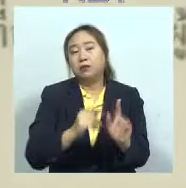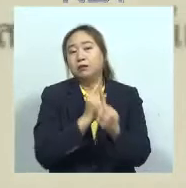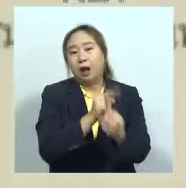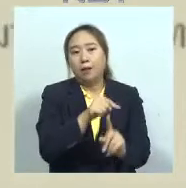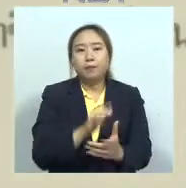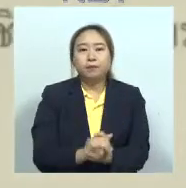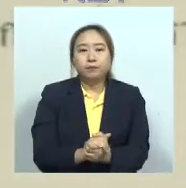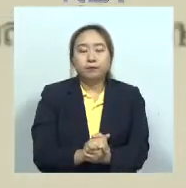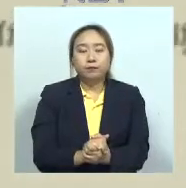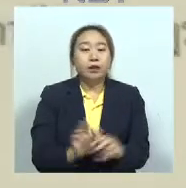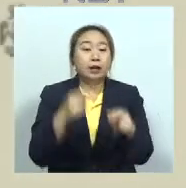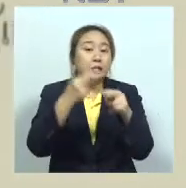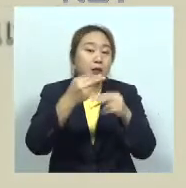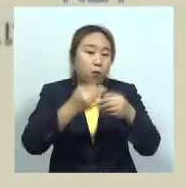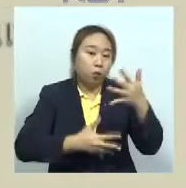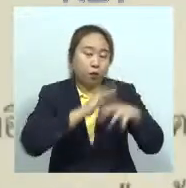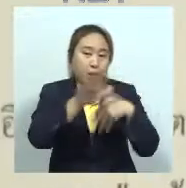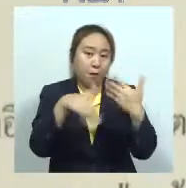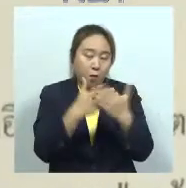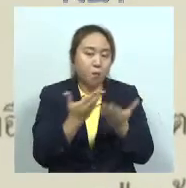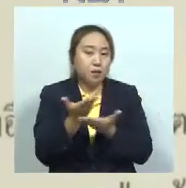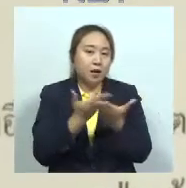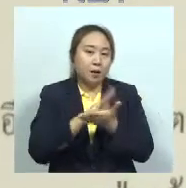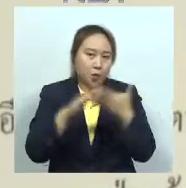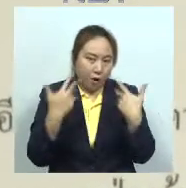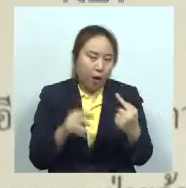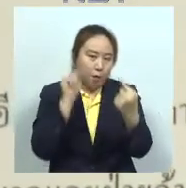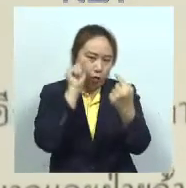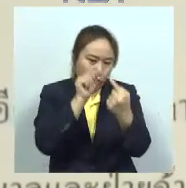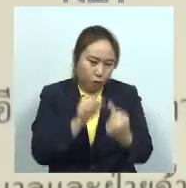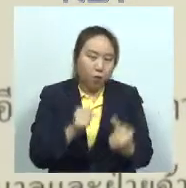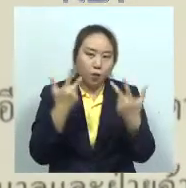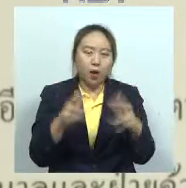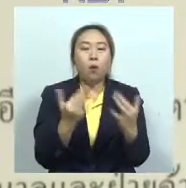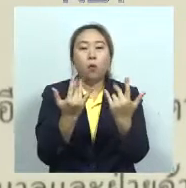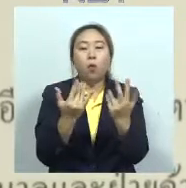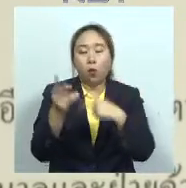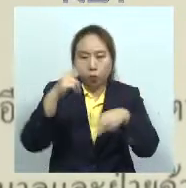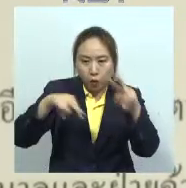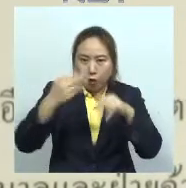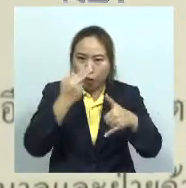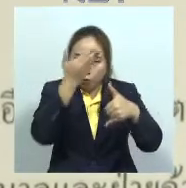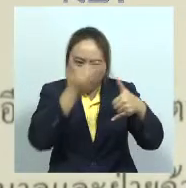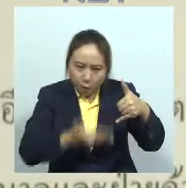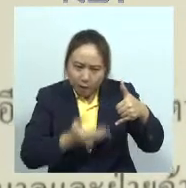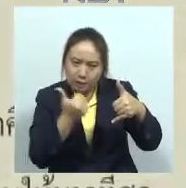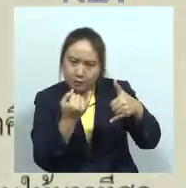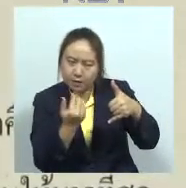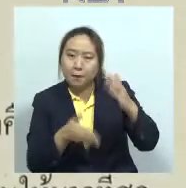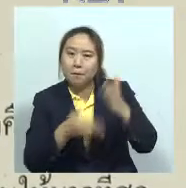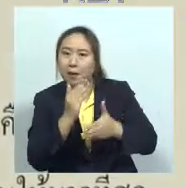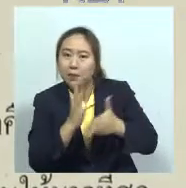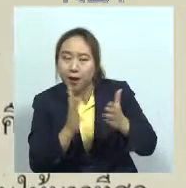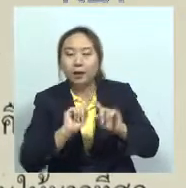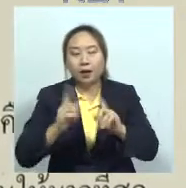ดโดยรายชื่อทั้งหมดได้พิจารณาเรียบร้อยเหมาะสมแล้วนะคะอยู่ในขั้นตอนตรวจสอบคุณสมบัติและดำเนินต